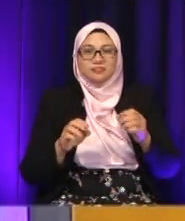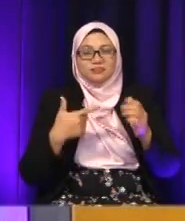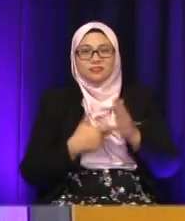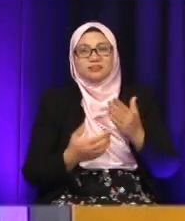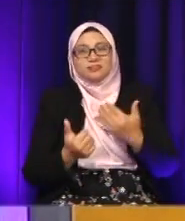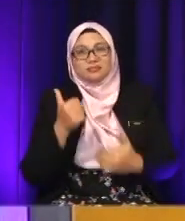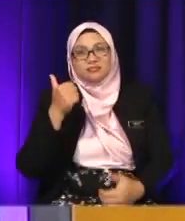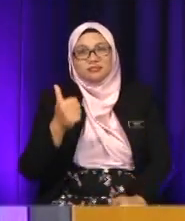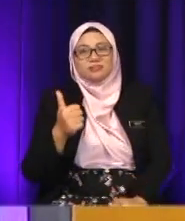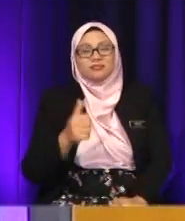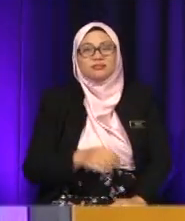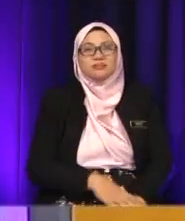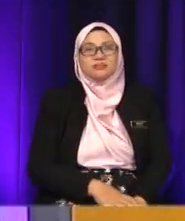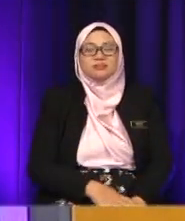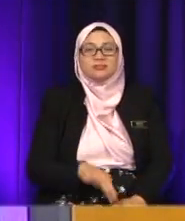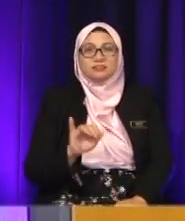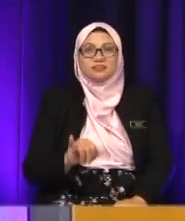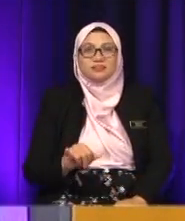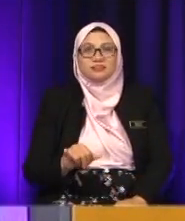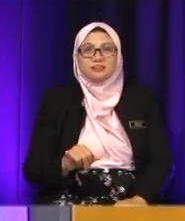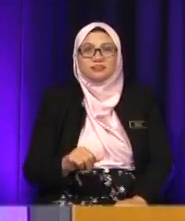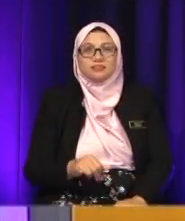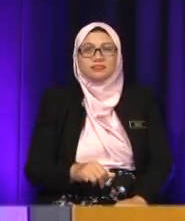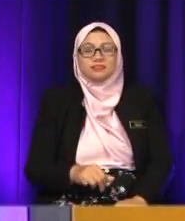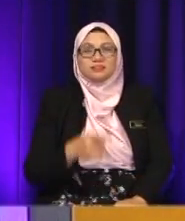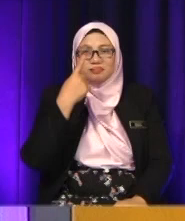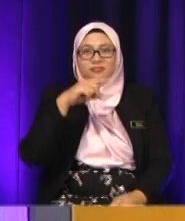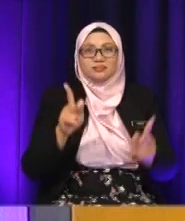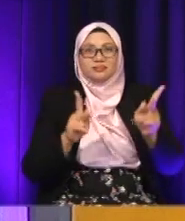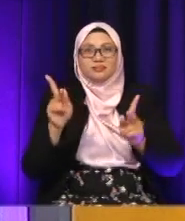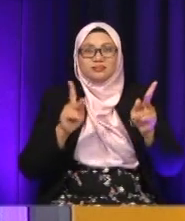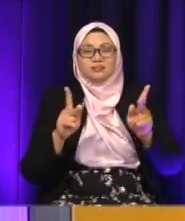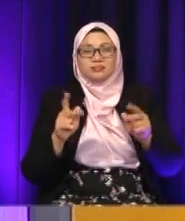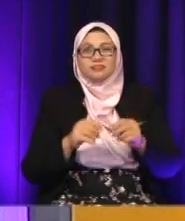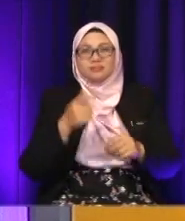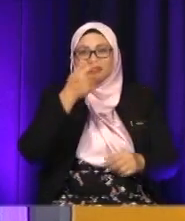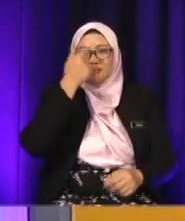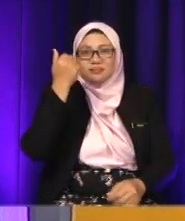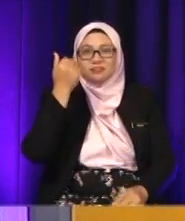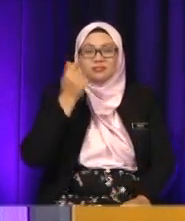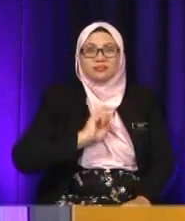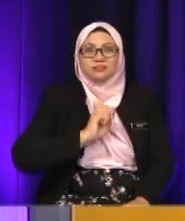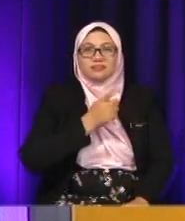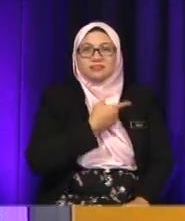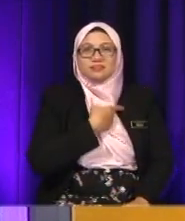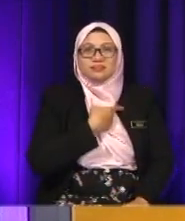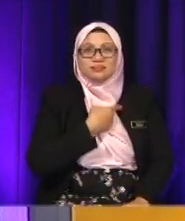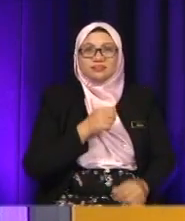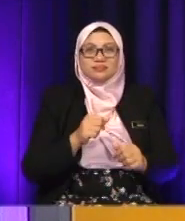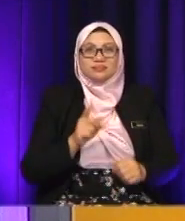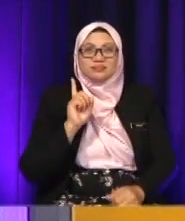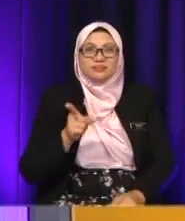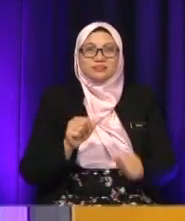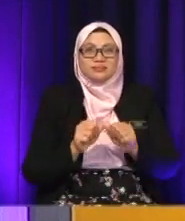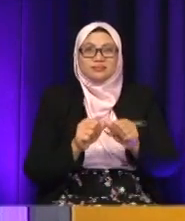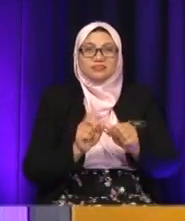yang melibatkan keren ke atau sebagainya cepat bukan di kita ikut dia